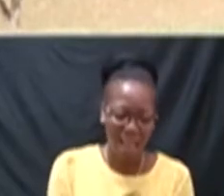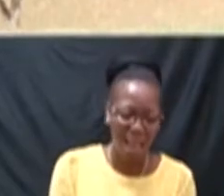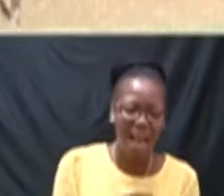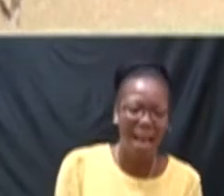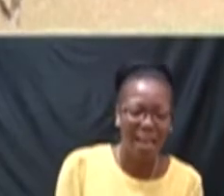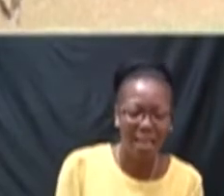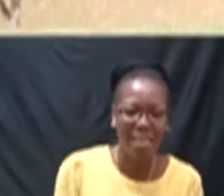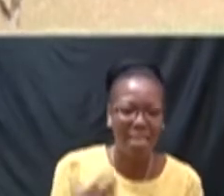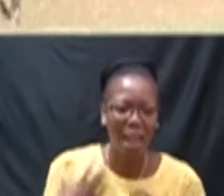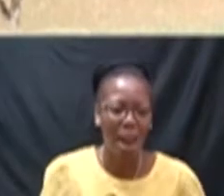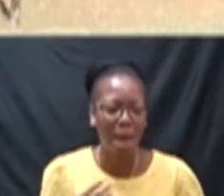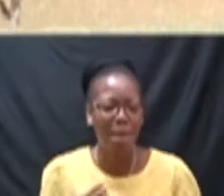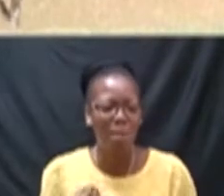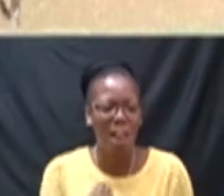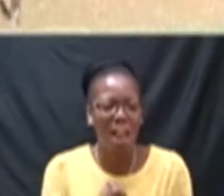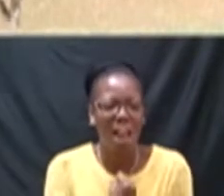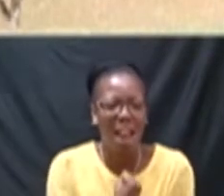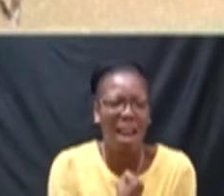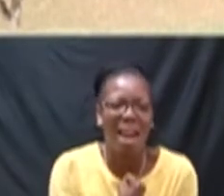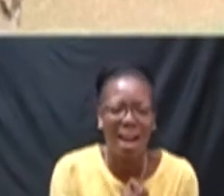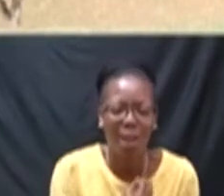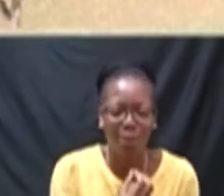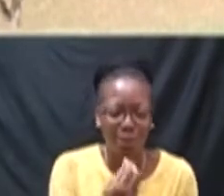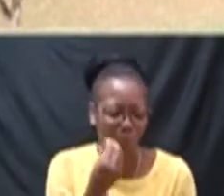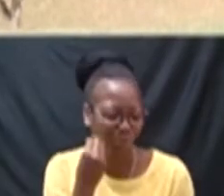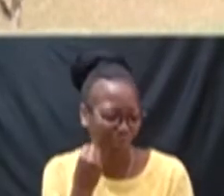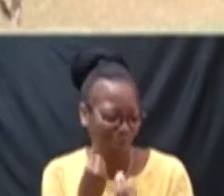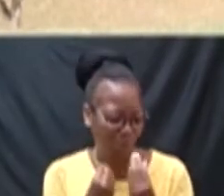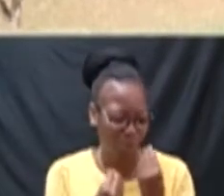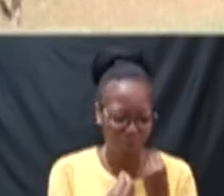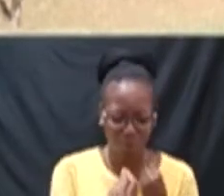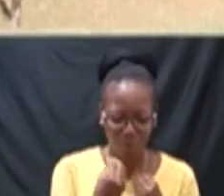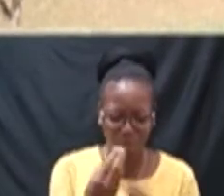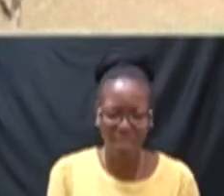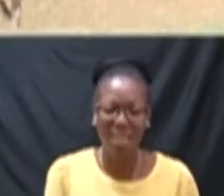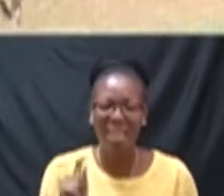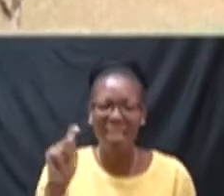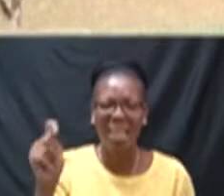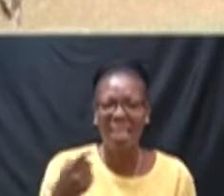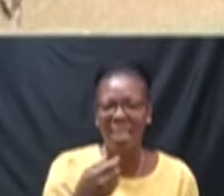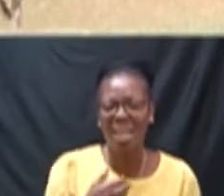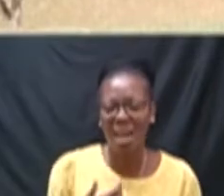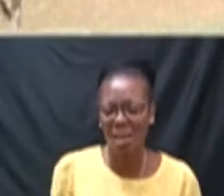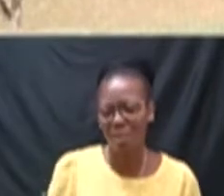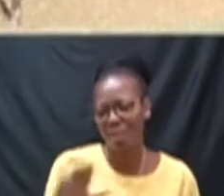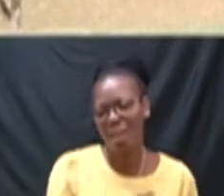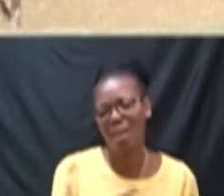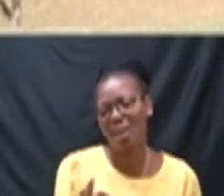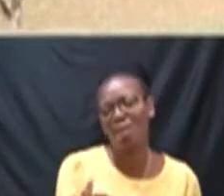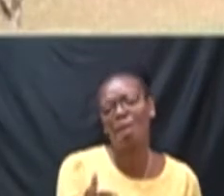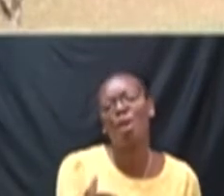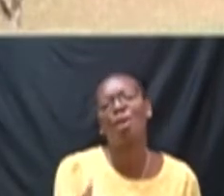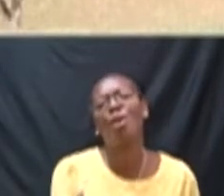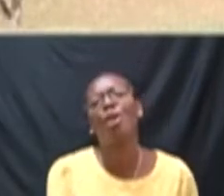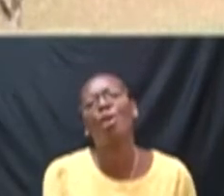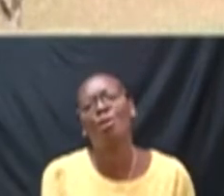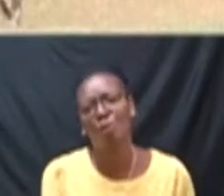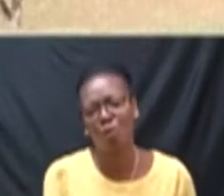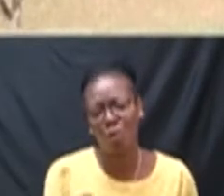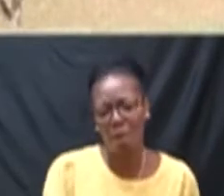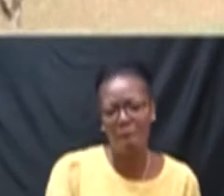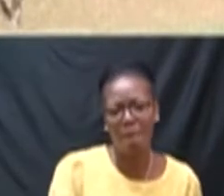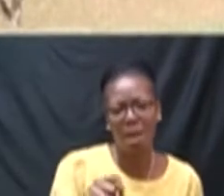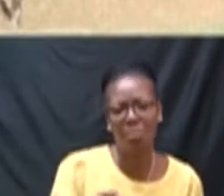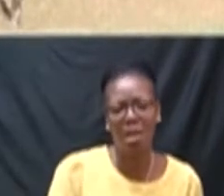chakula kingine ambacho hupendwa sana na watu. Licha ya kwamba nchini Kenya tuna maeneo machache ambayo hukuzwa mpunga,